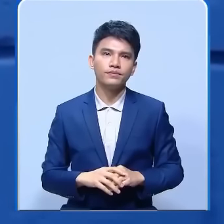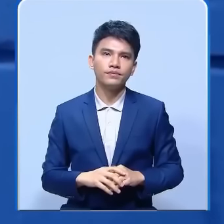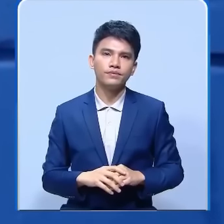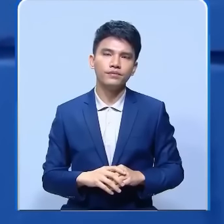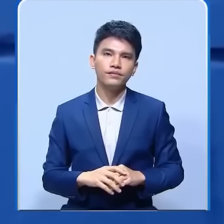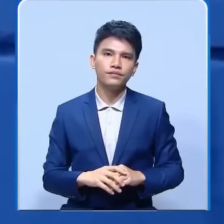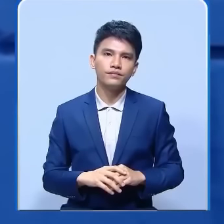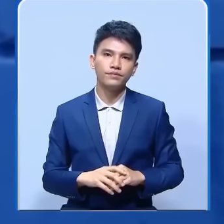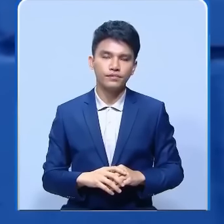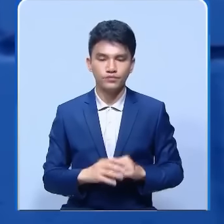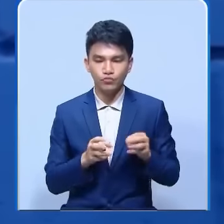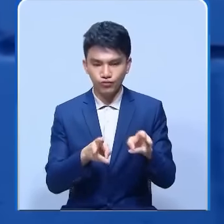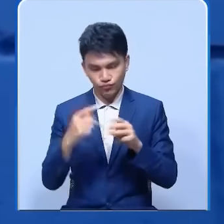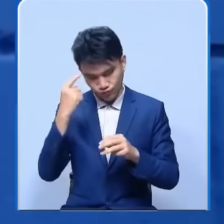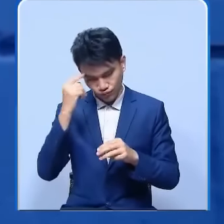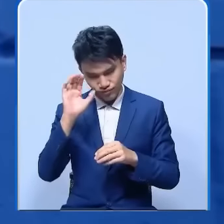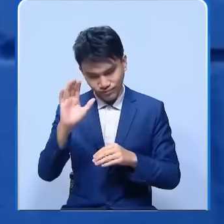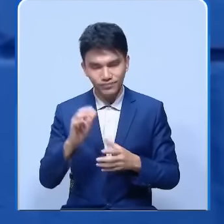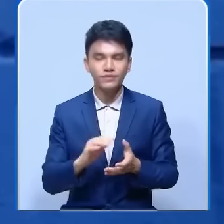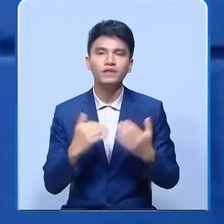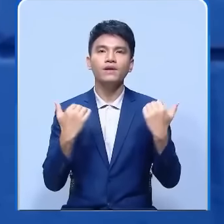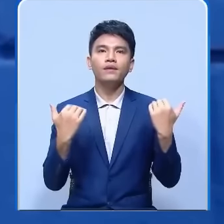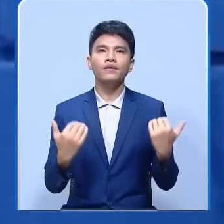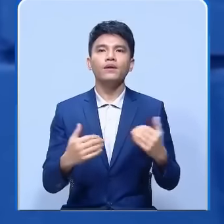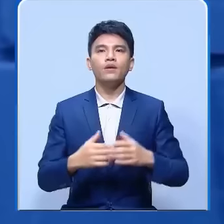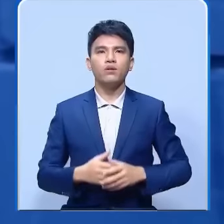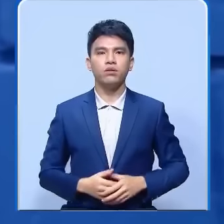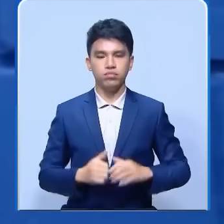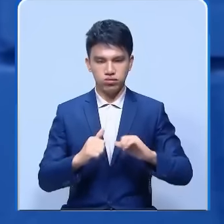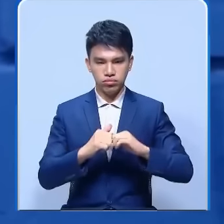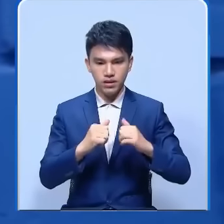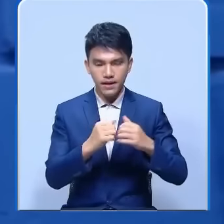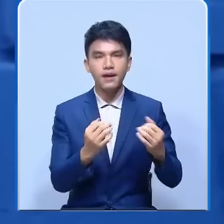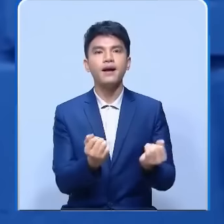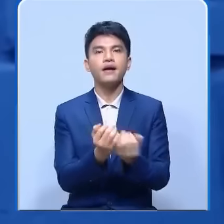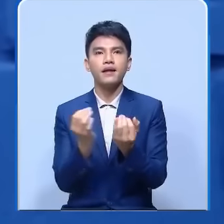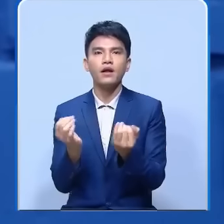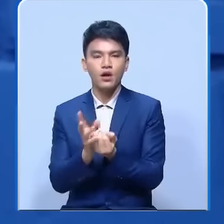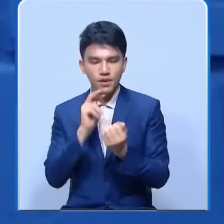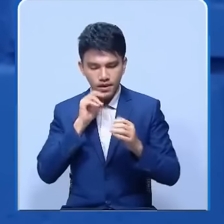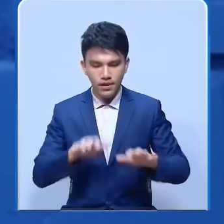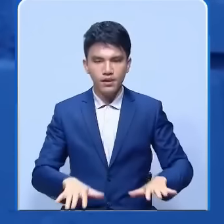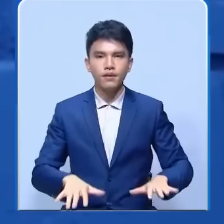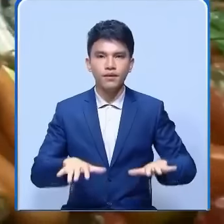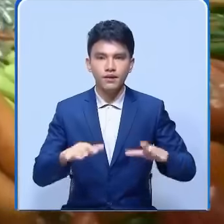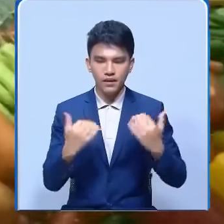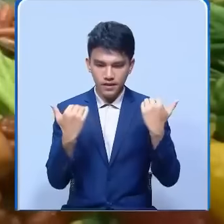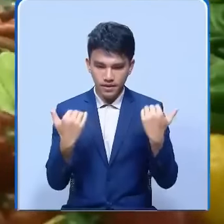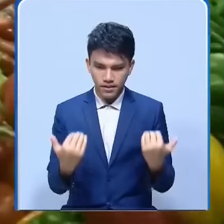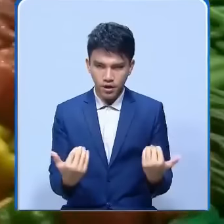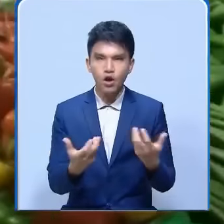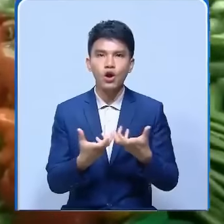นั่นก็เป็นมุมมองจากหมอวรงค์นะคะทีนี้เนี่ยมาดูผลกระทบที่เกิดจากน้ำท่วมแน่นอนคุณผู้ชมราคาพื